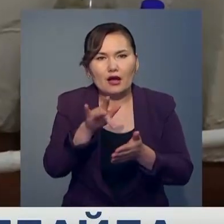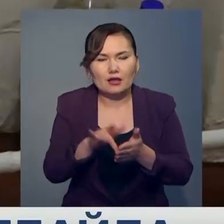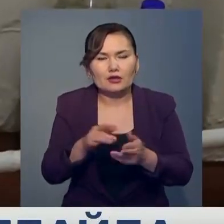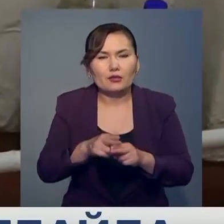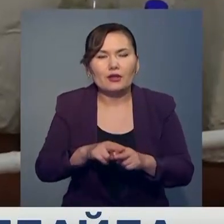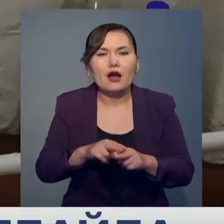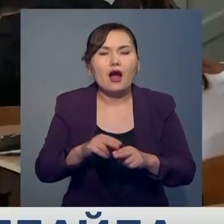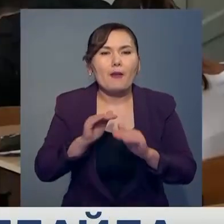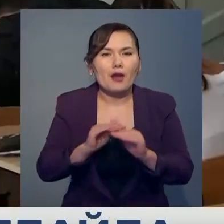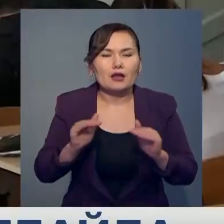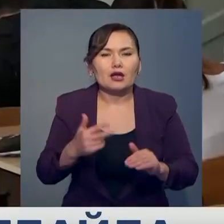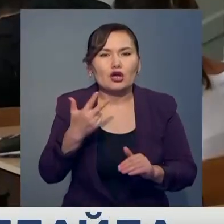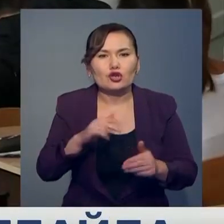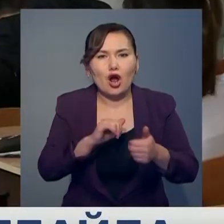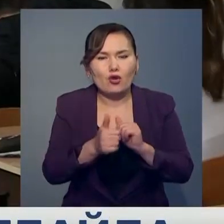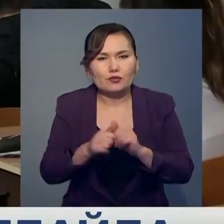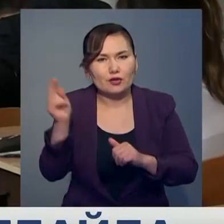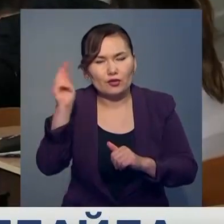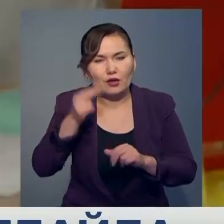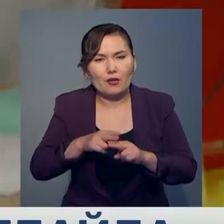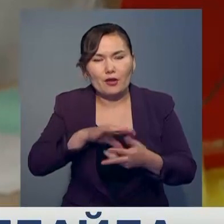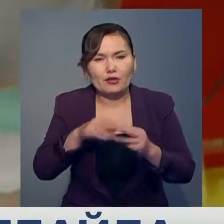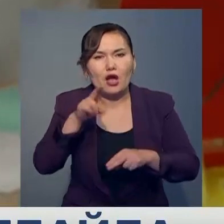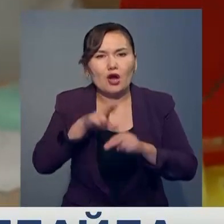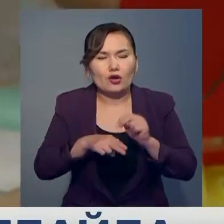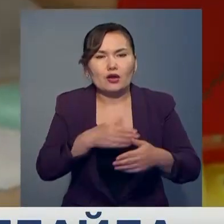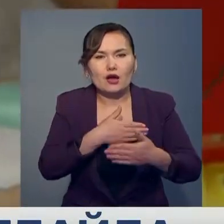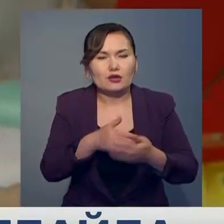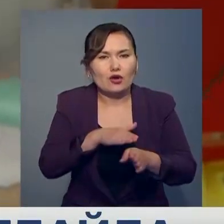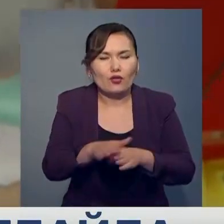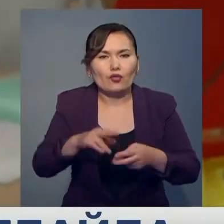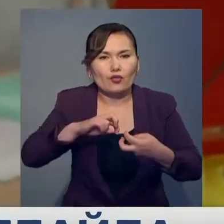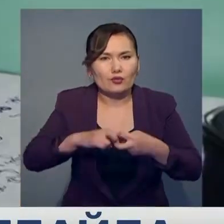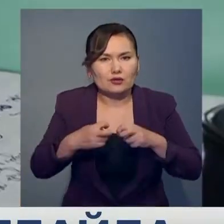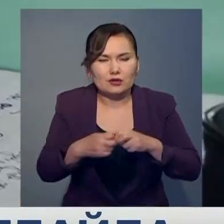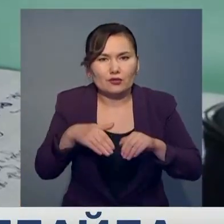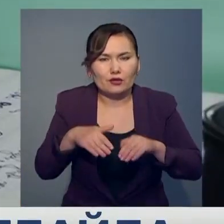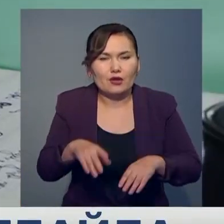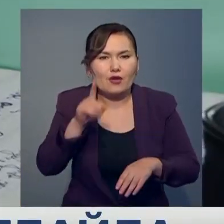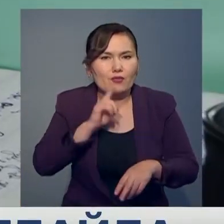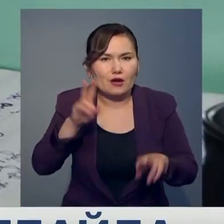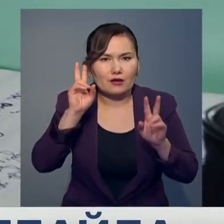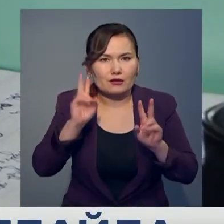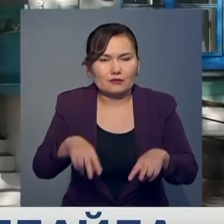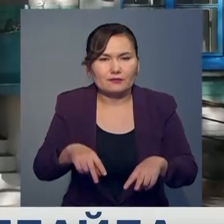ордасында балалар үш ауысымда білім алады. Қазіргі құрылыс қарқынымен бұл түйінді мәселенің түбегейлі шешімін табар